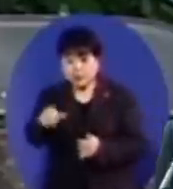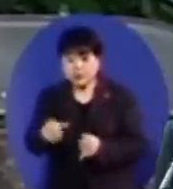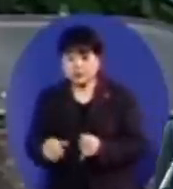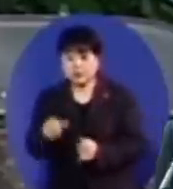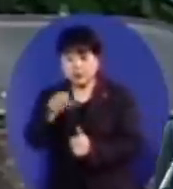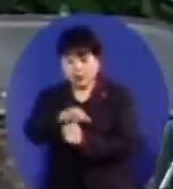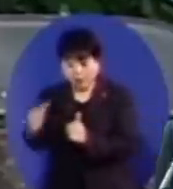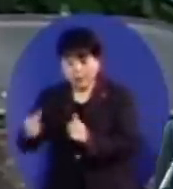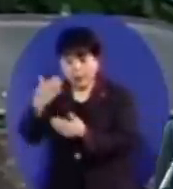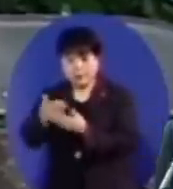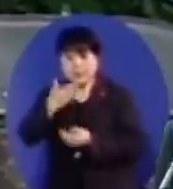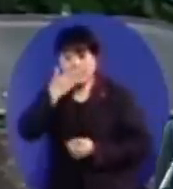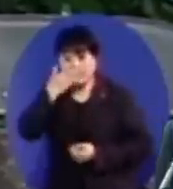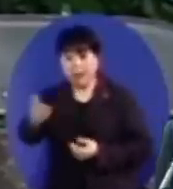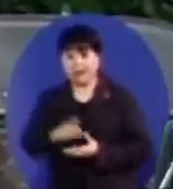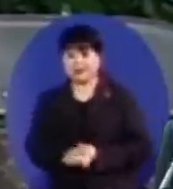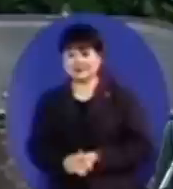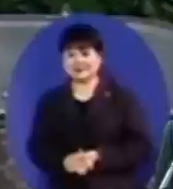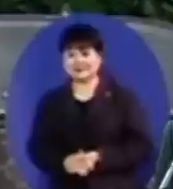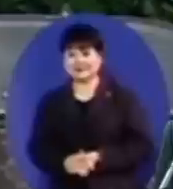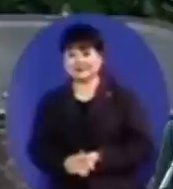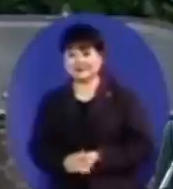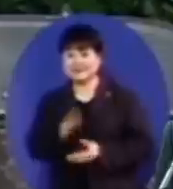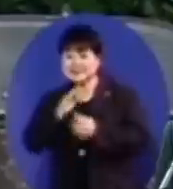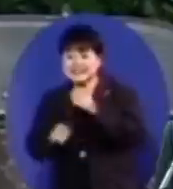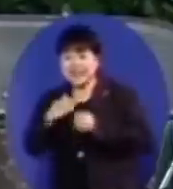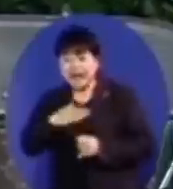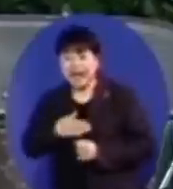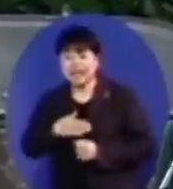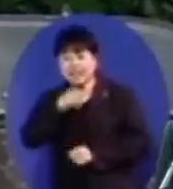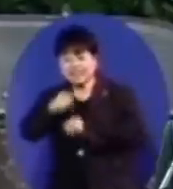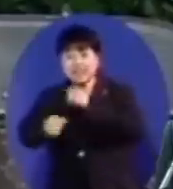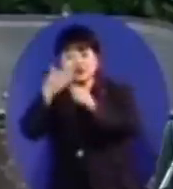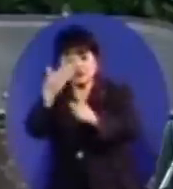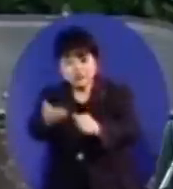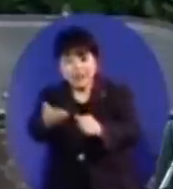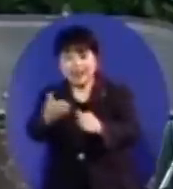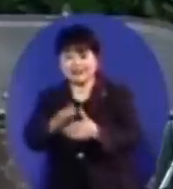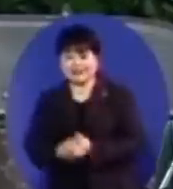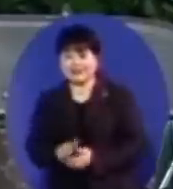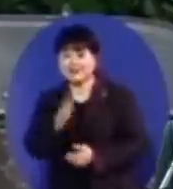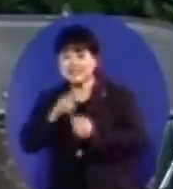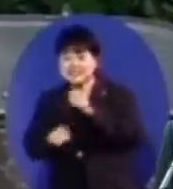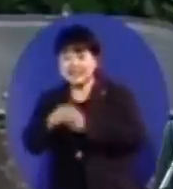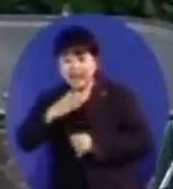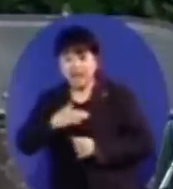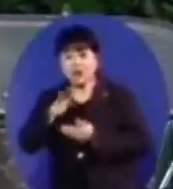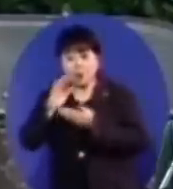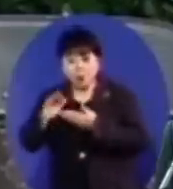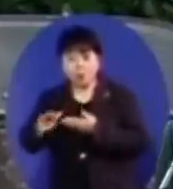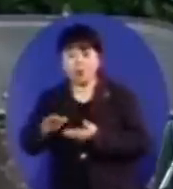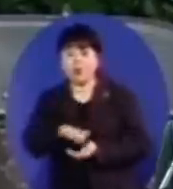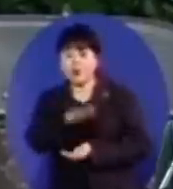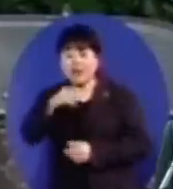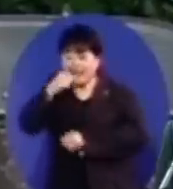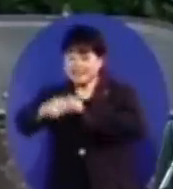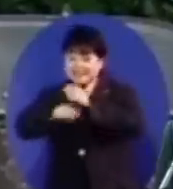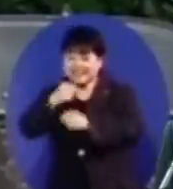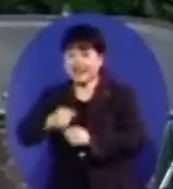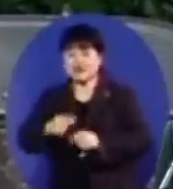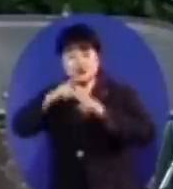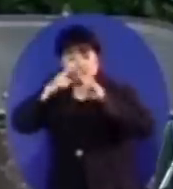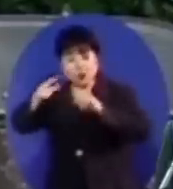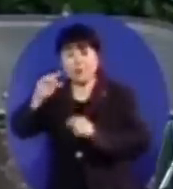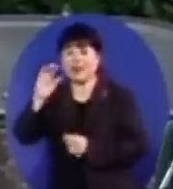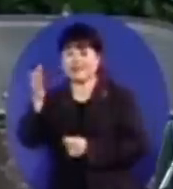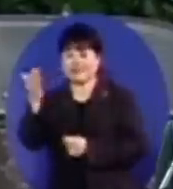노여남을 받을 수가 있는 것입니다. 진리를 알지니 진리가 너희를 자유케 하리라. 이 진리를 알고는 우리가 자유를 선포해야 되는